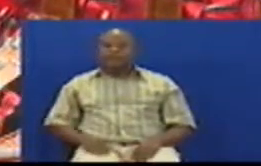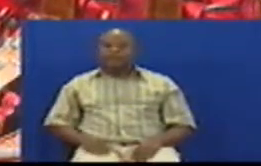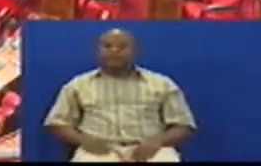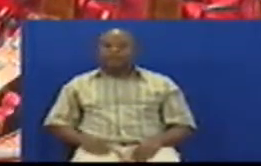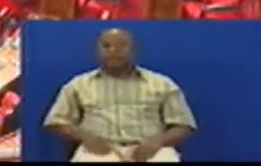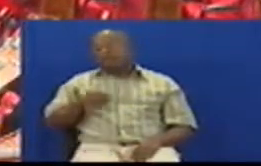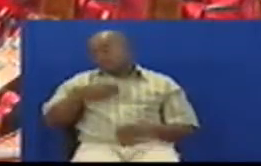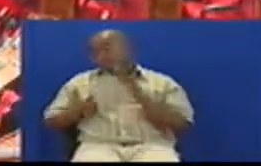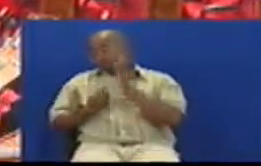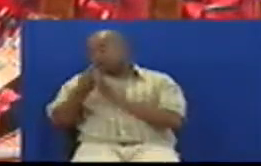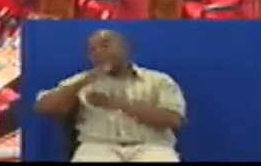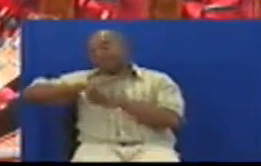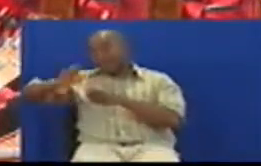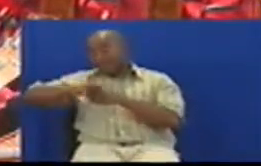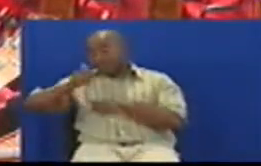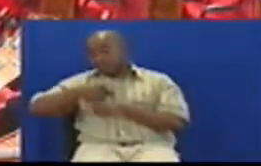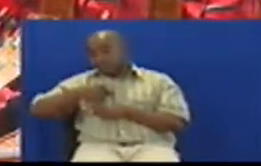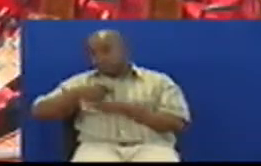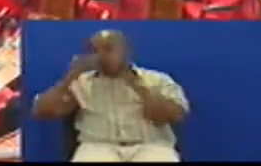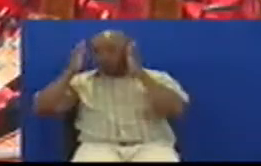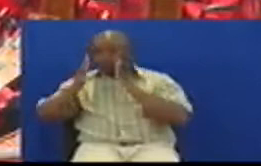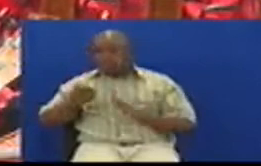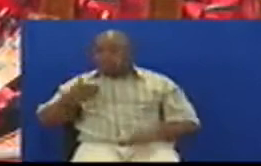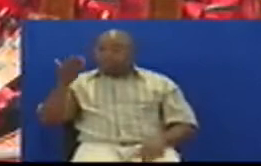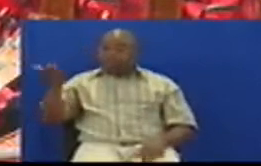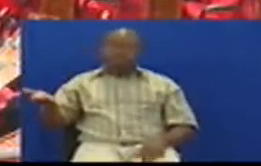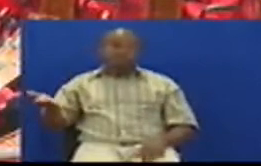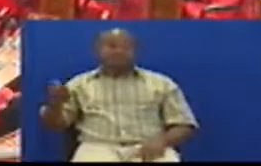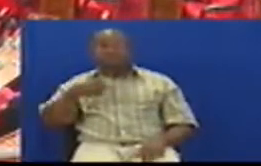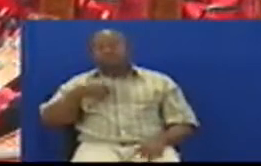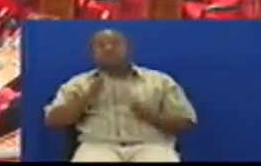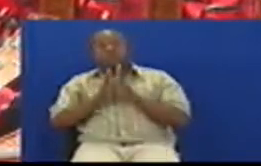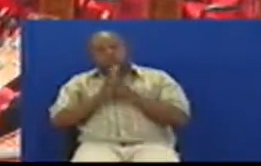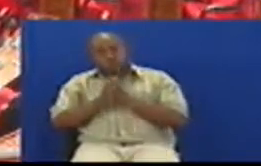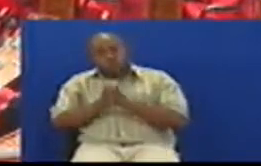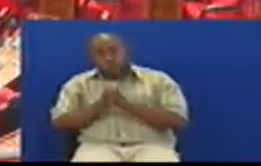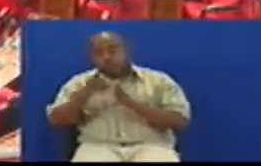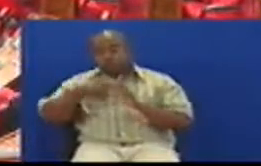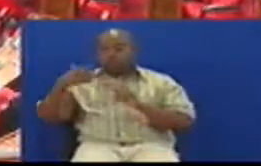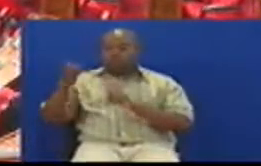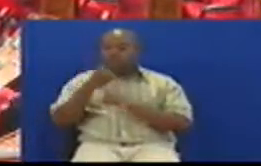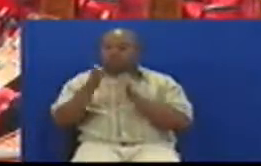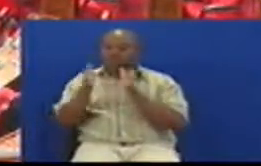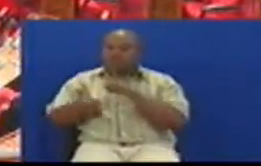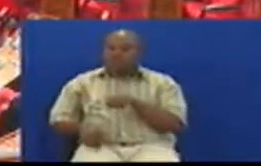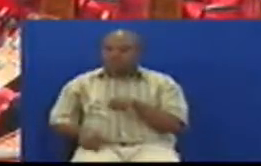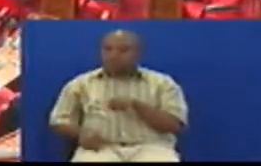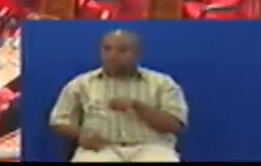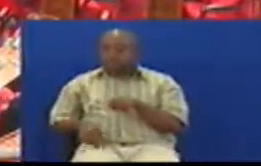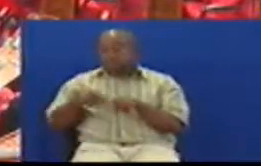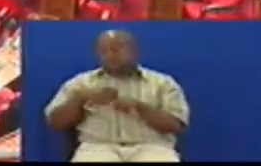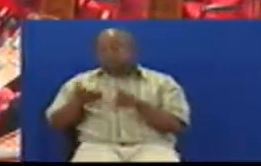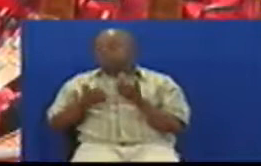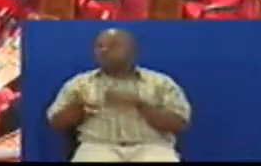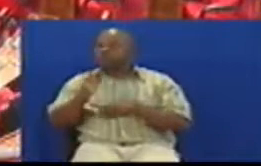wa Tanga huko. Mheshimiwa Spika, nashukuru kwa kupata nafasi na mimi naweze kutoa mchango